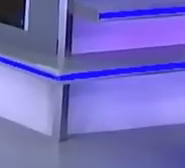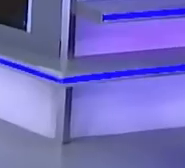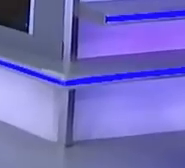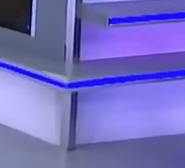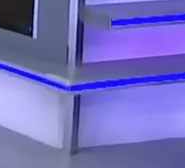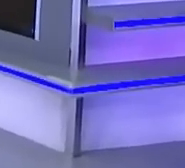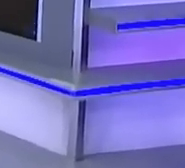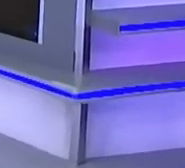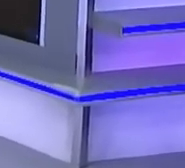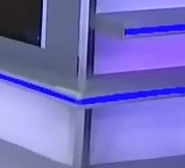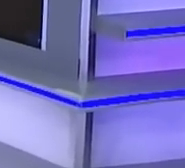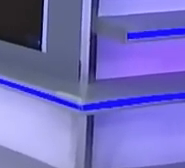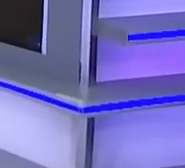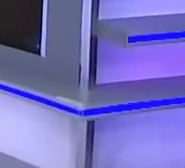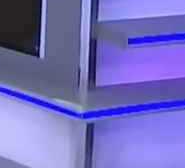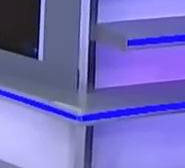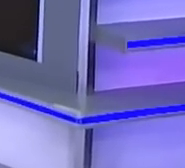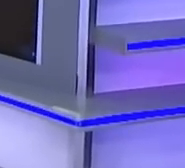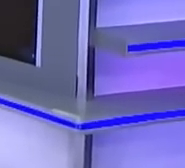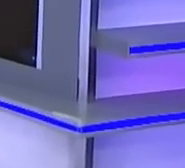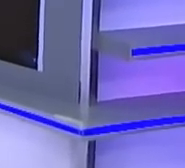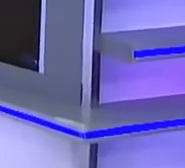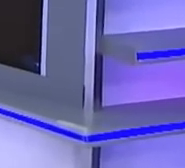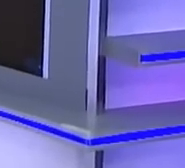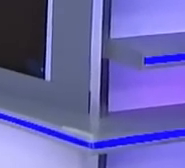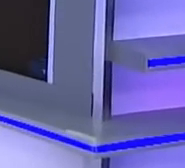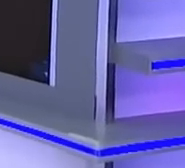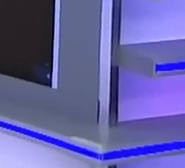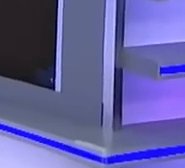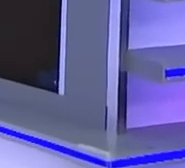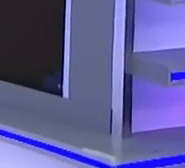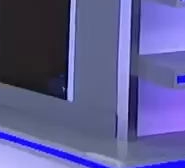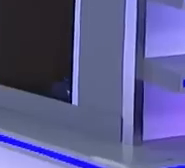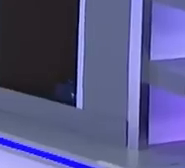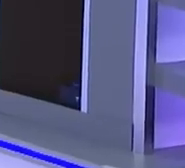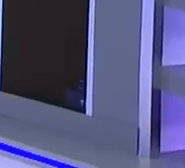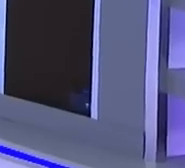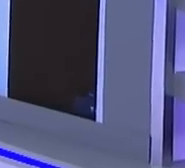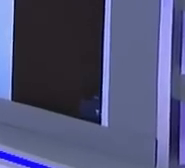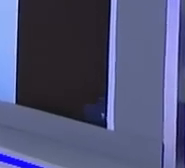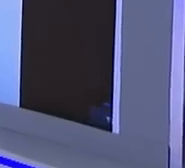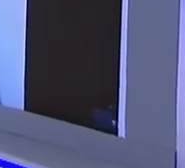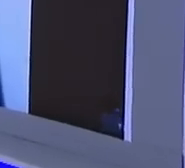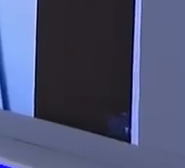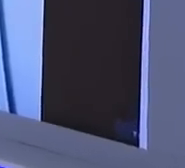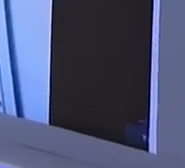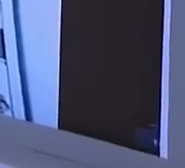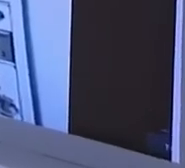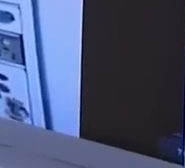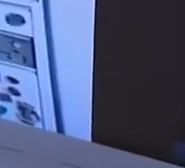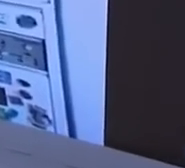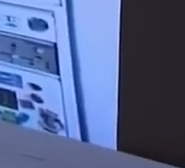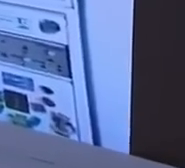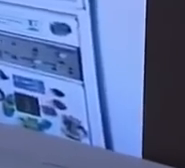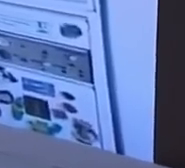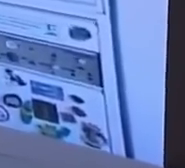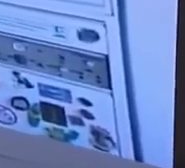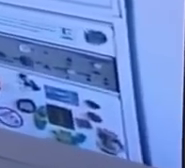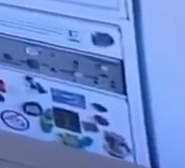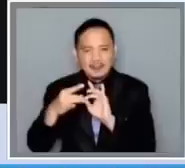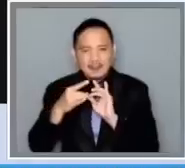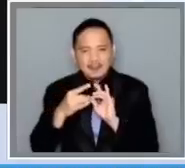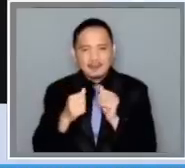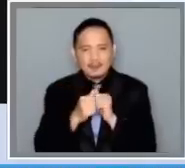of Rhinology. Rhinology po ang branch of medicine na tungkol sa mga kondisyong nakakaapekto sa ating